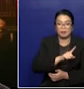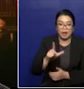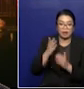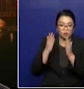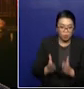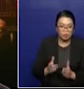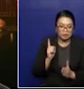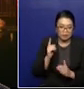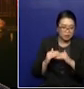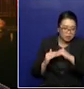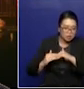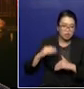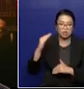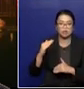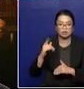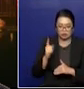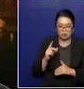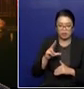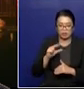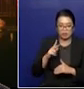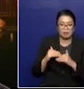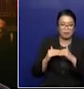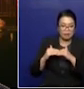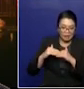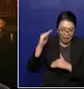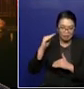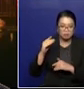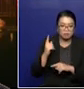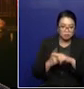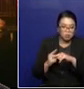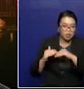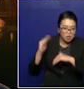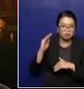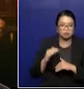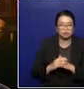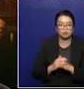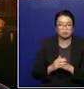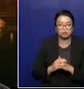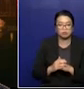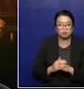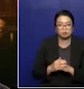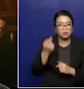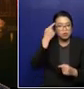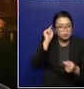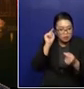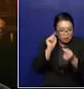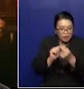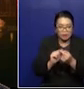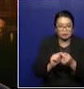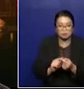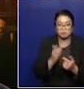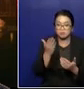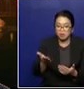เกินกว่า33ล้านคนบวกนะฮะนี่ฮะวิสัยทัศน์ท่านกับ